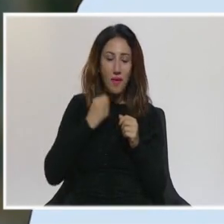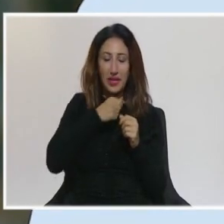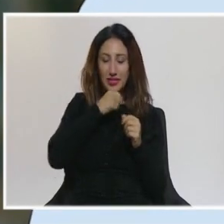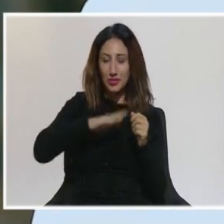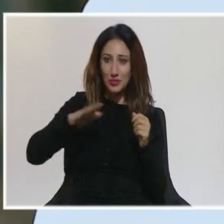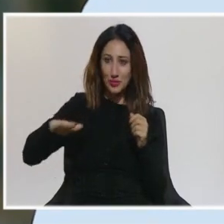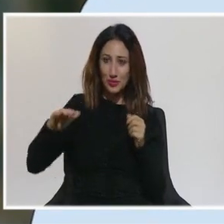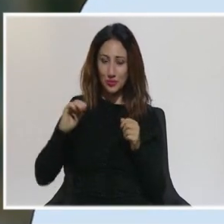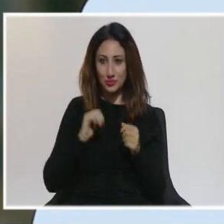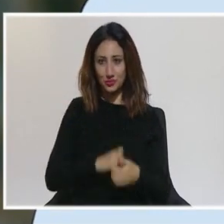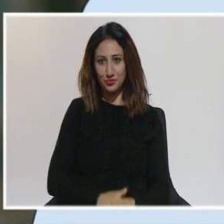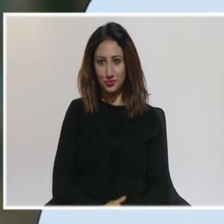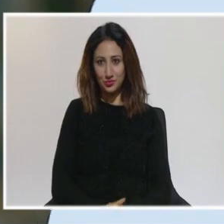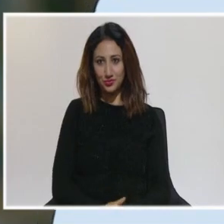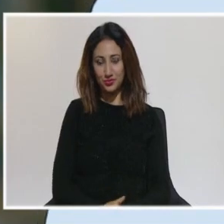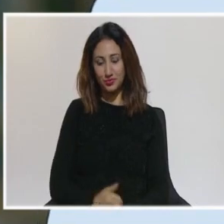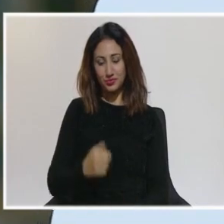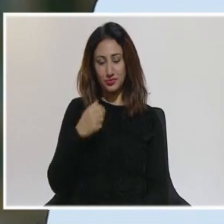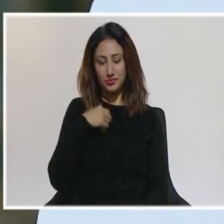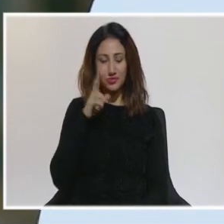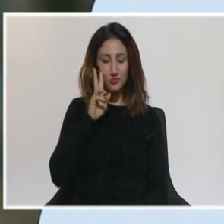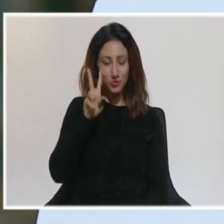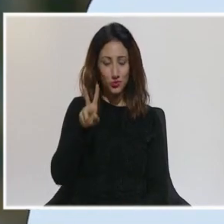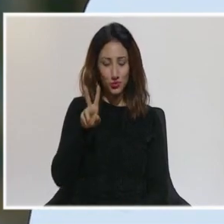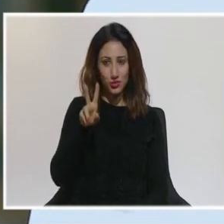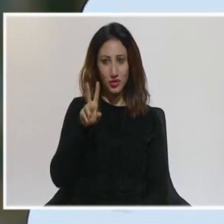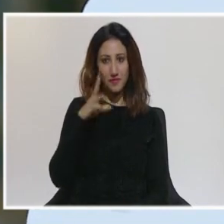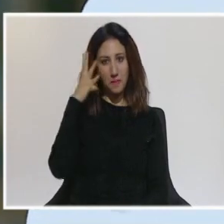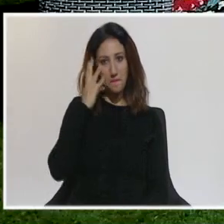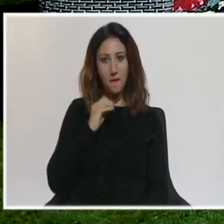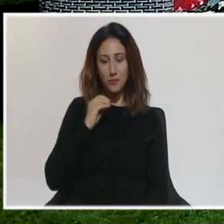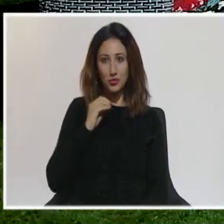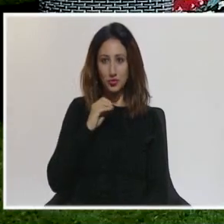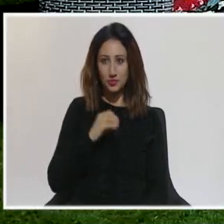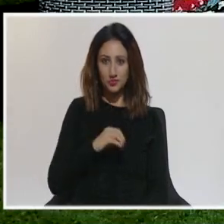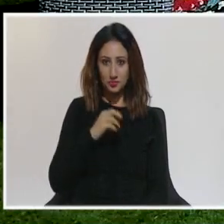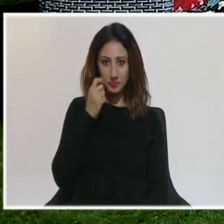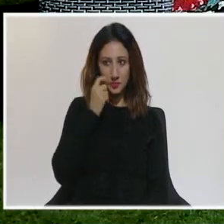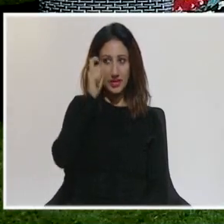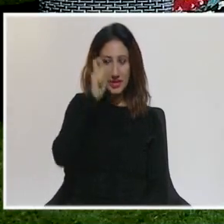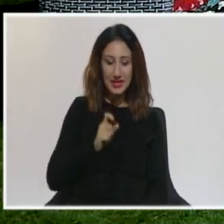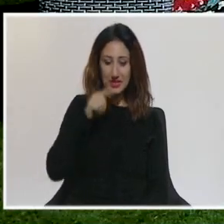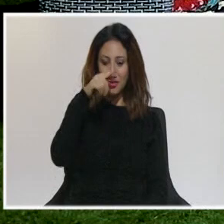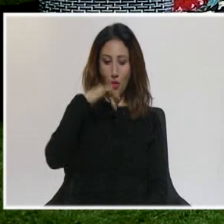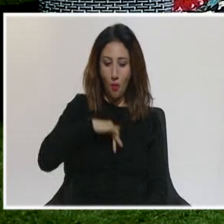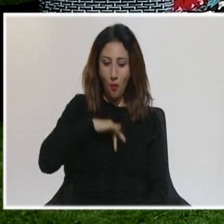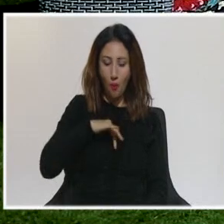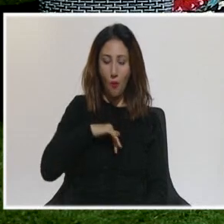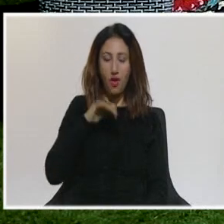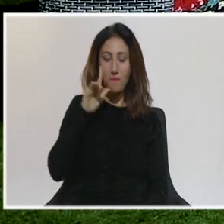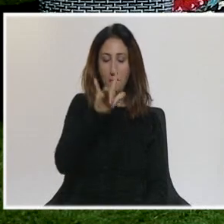فدي كانت يعني بالنسبة لي فعلا احلى صورة في حياتي. انت انسانيتك دي اللي